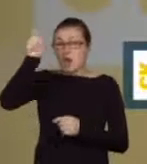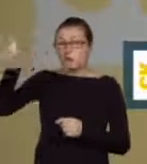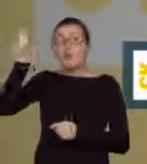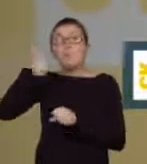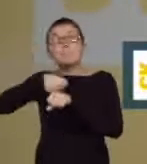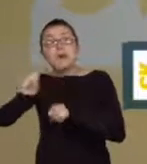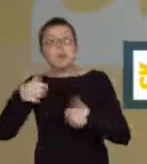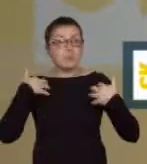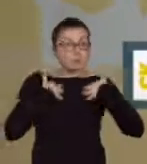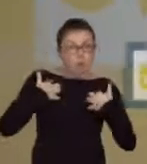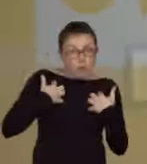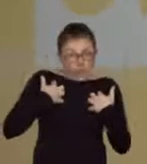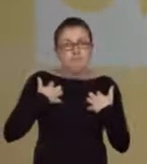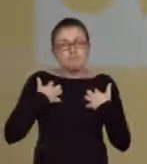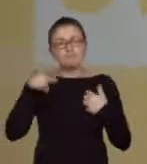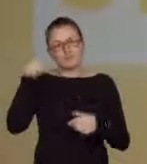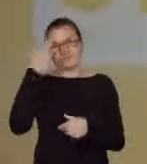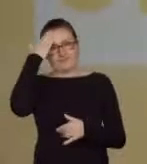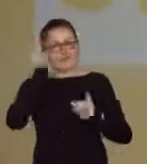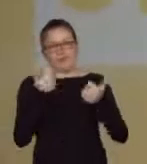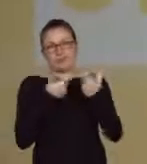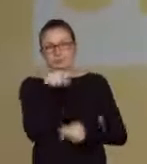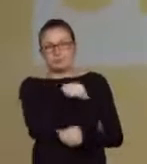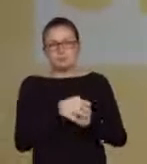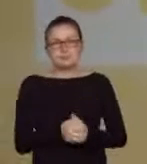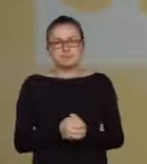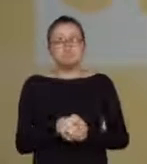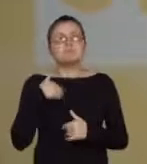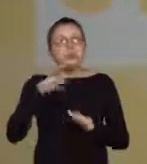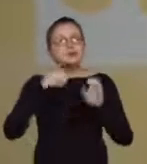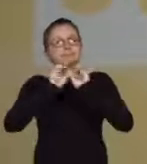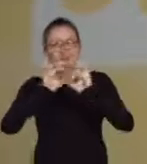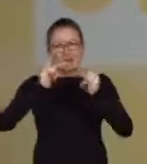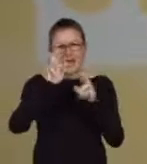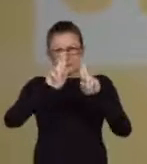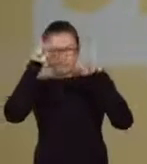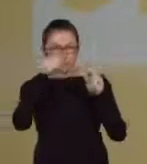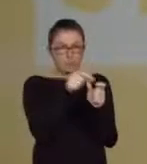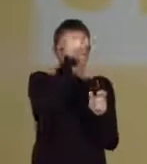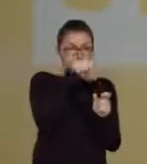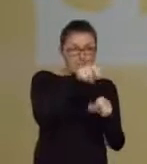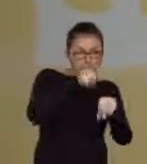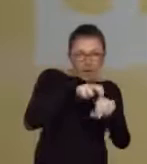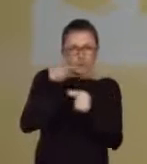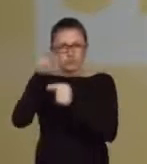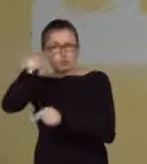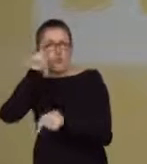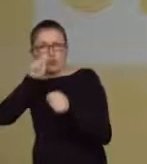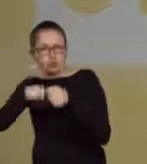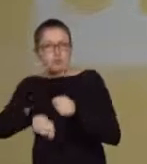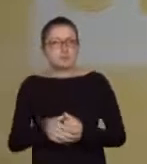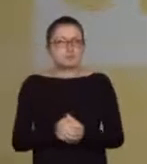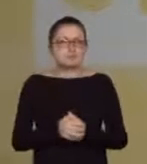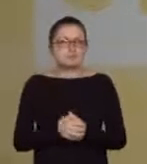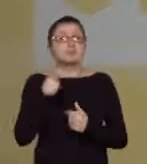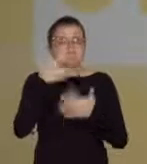biologię. Nauczymy się odróżniać próbę badawczą od próby kontrolnej. W tym celu przyjrzymy się bliżej doświadczeniu, które